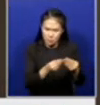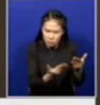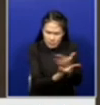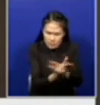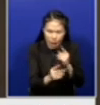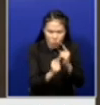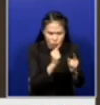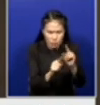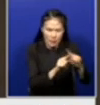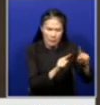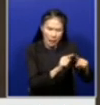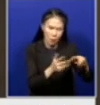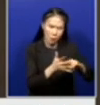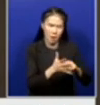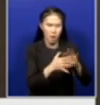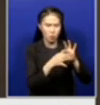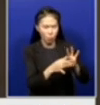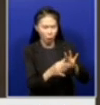จะเป็นส่วนที่มีปัญห